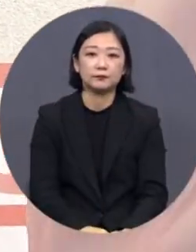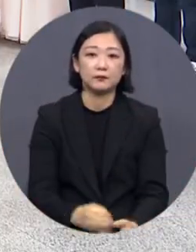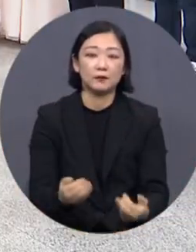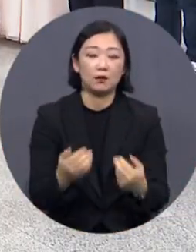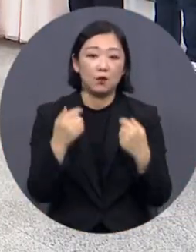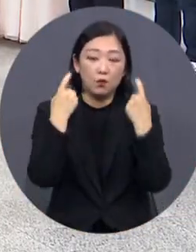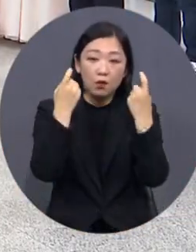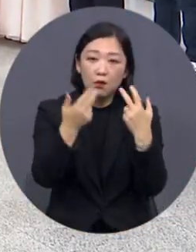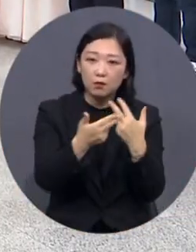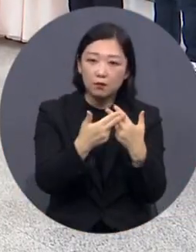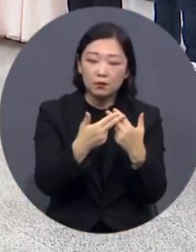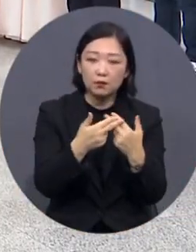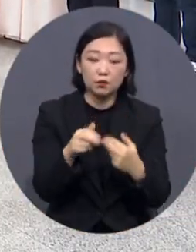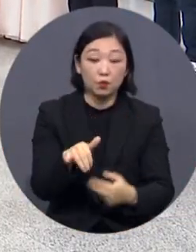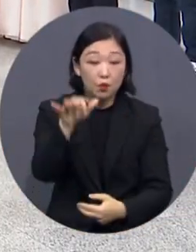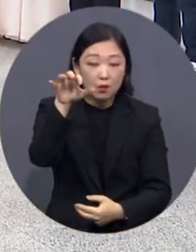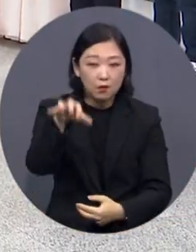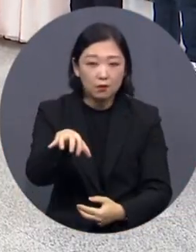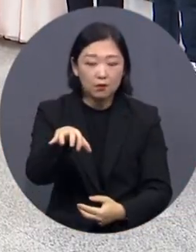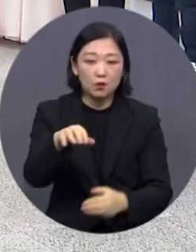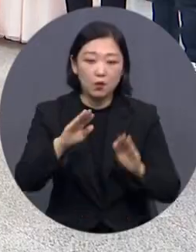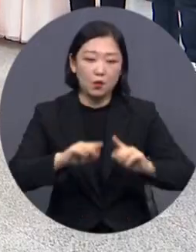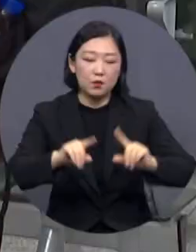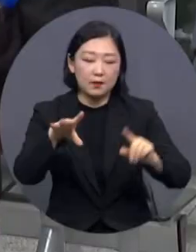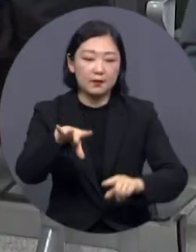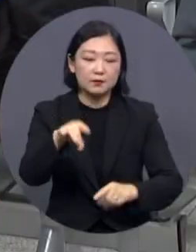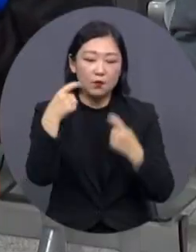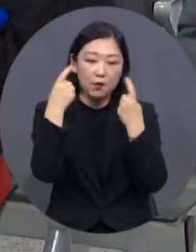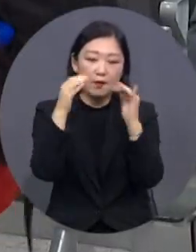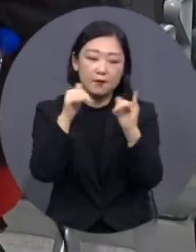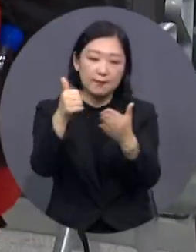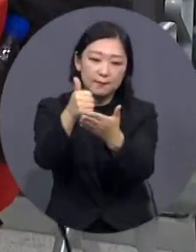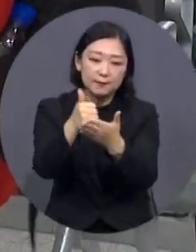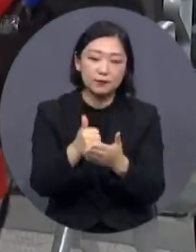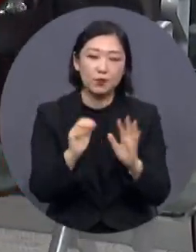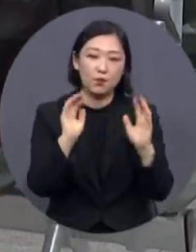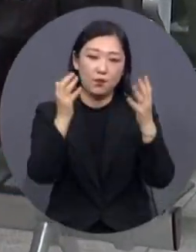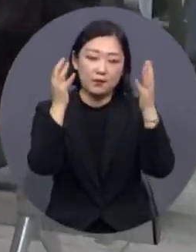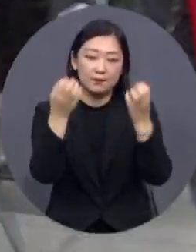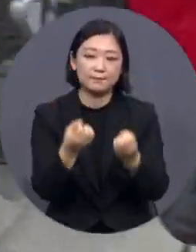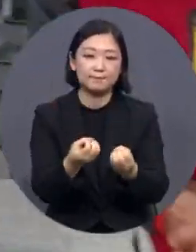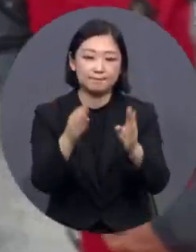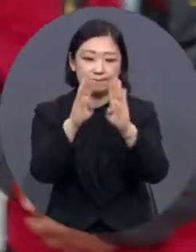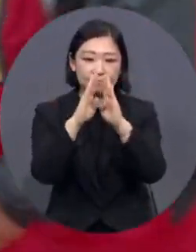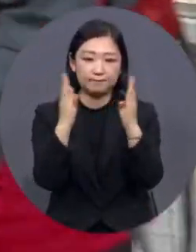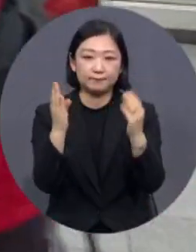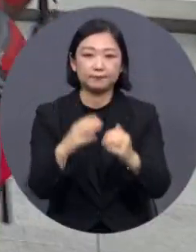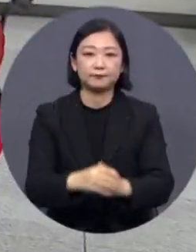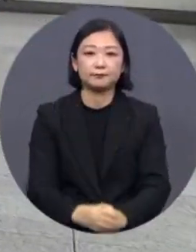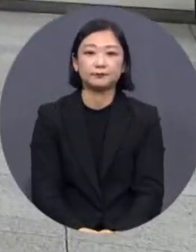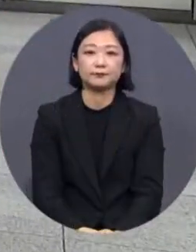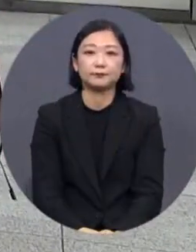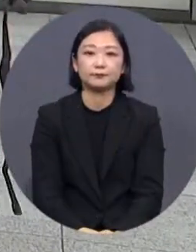제주도 관광협회는 제주국제공항에서 올해 첫 관광객 입도 환영식을 개최했습니다.